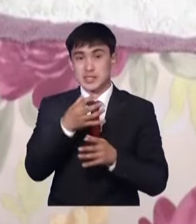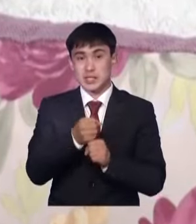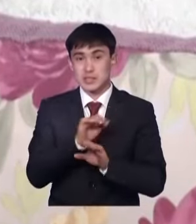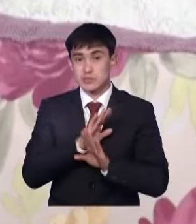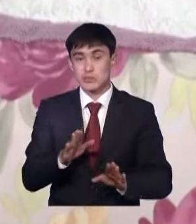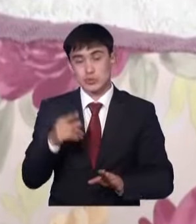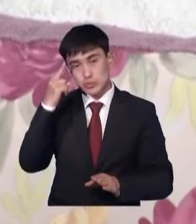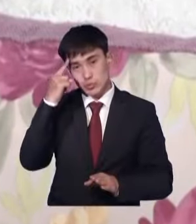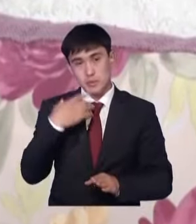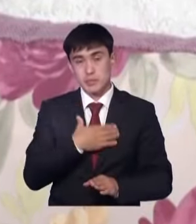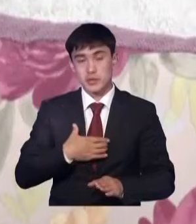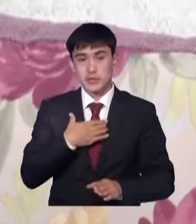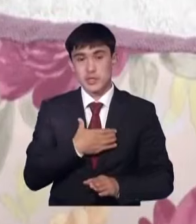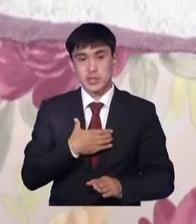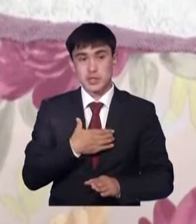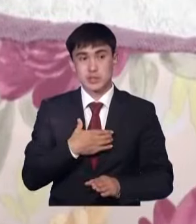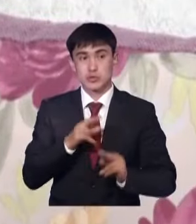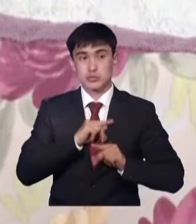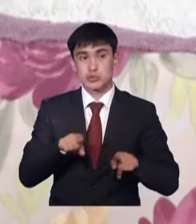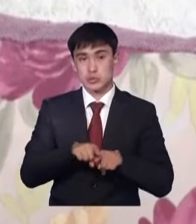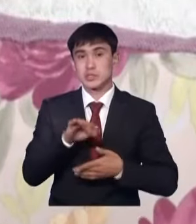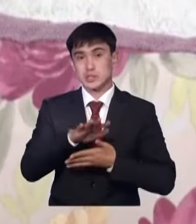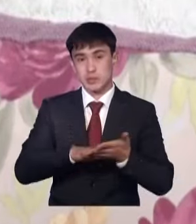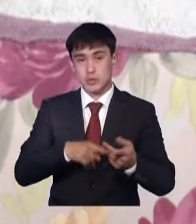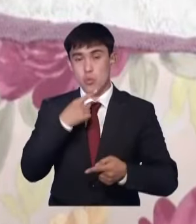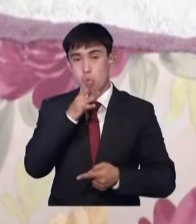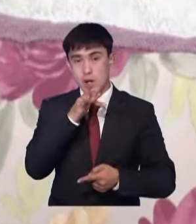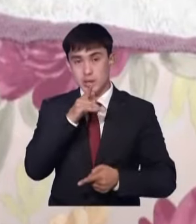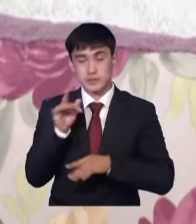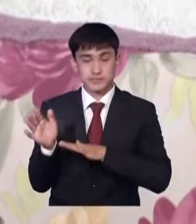сокращенияға түспесек екен деп, жұмысты солай істей бердік. Уақыт қалай